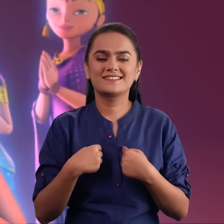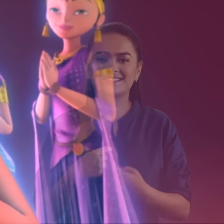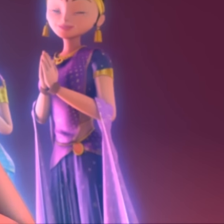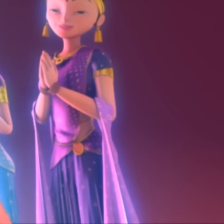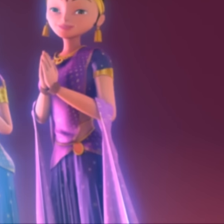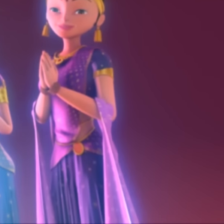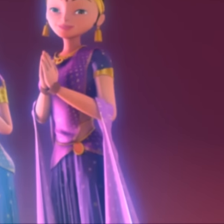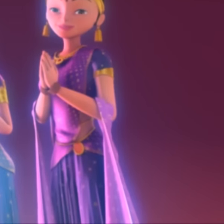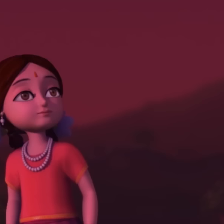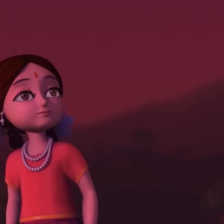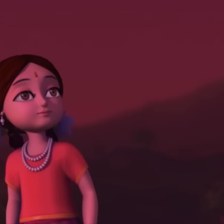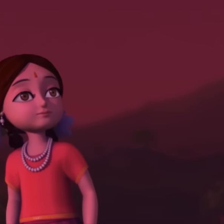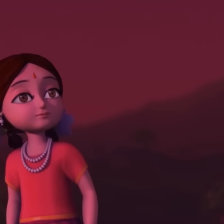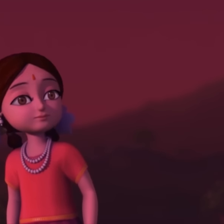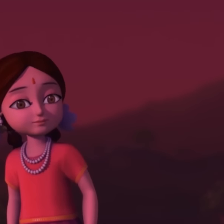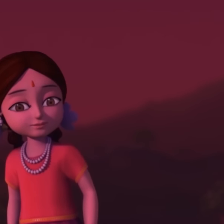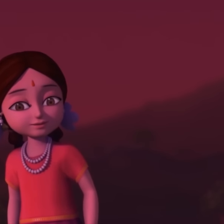है।